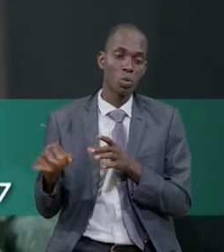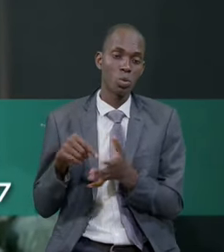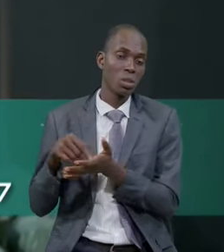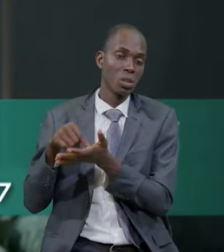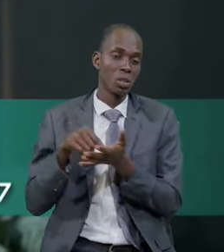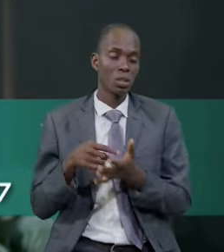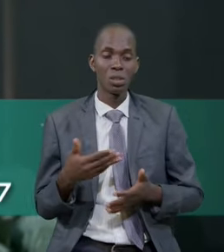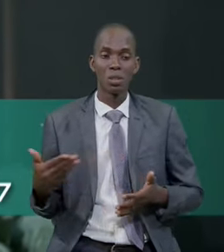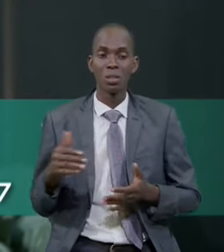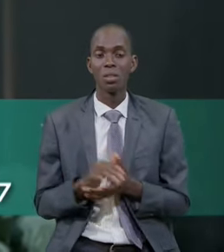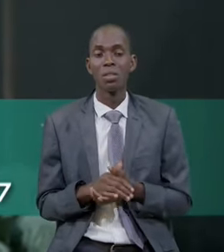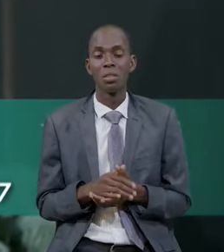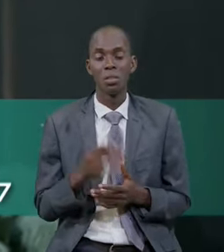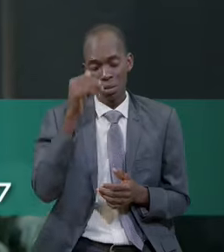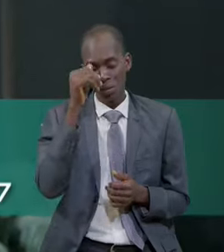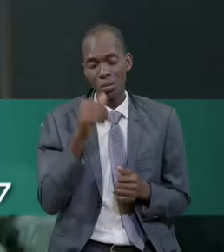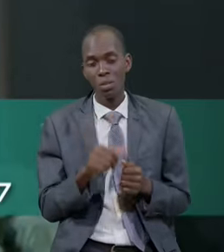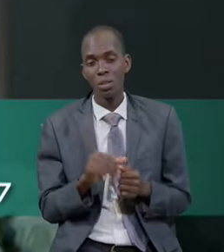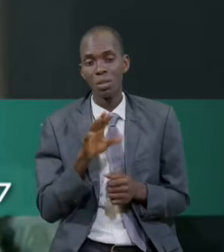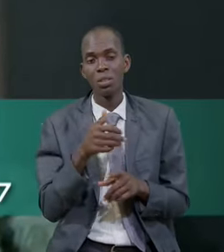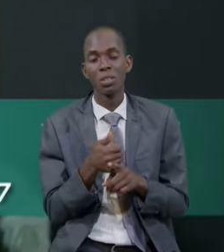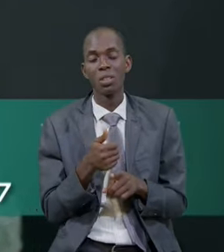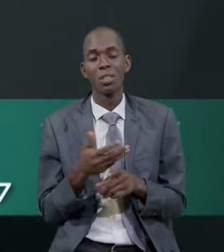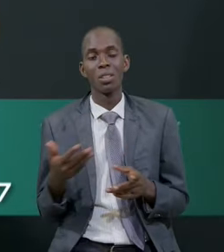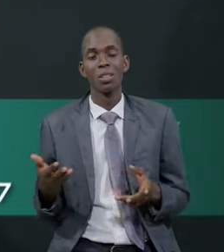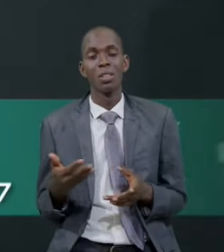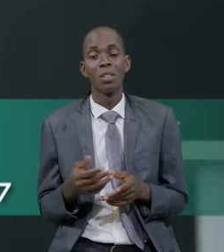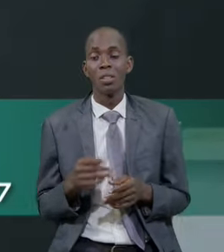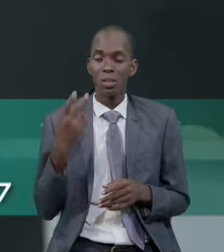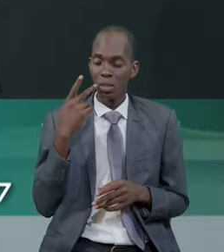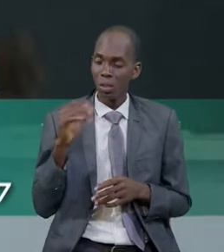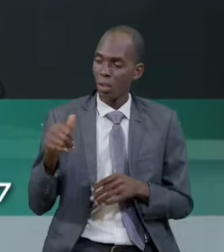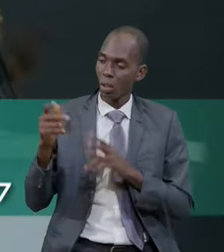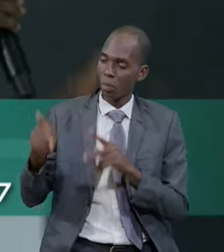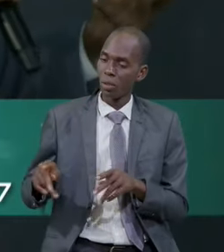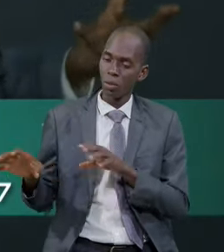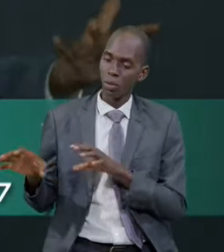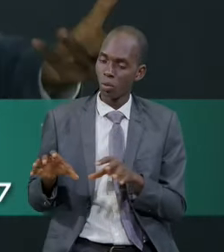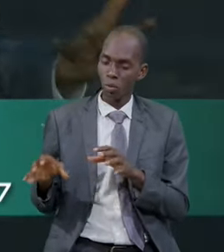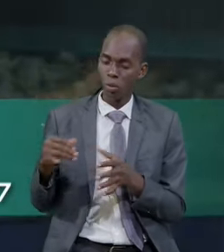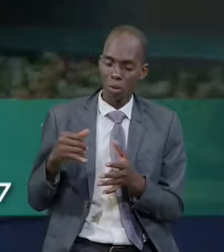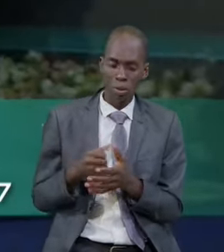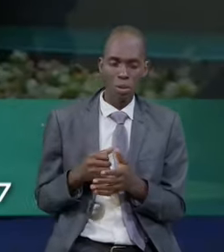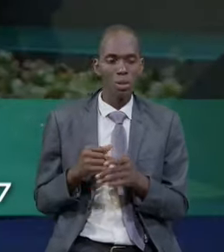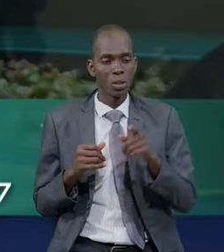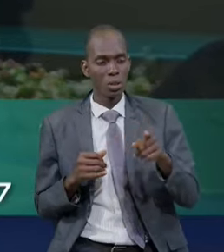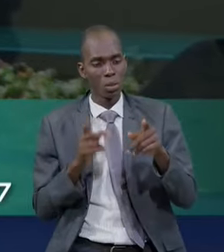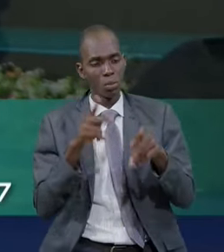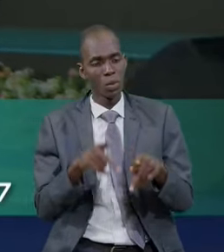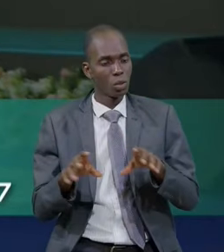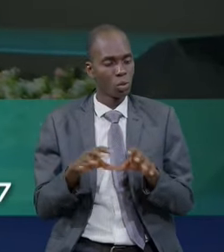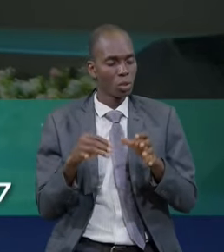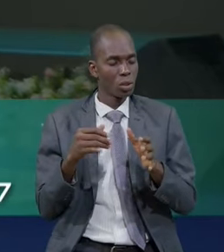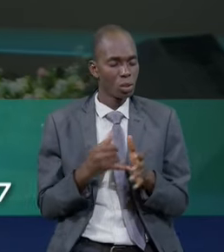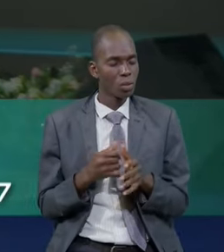pasteur le parle, tel que pasteur, toi aussi tu veux faire croisant. L'autre aussi le fait, toi aussi tu veux faire. L'autre aussi, voici le message que